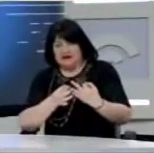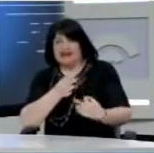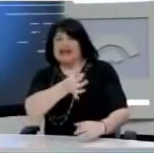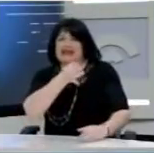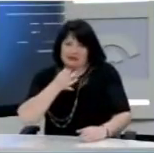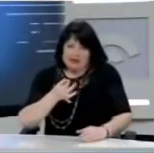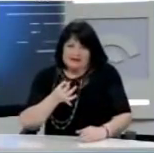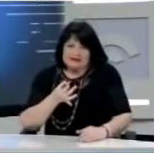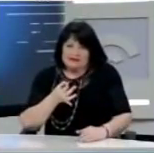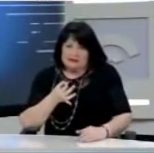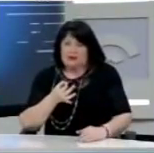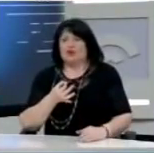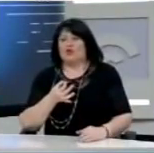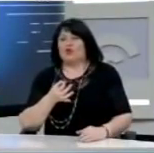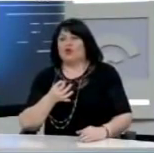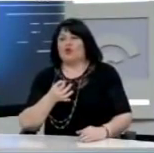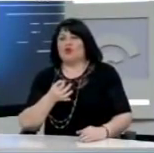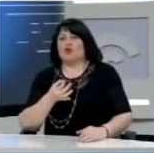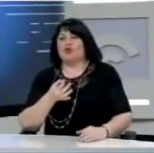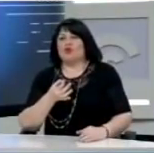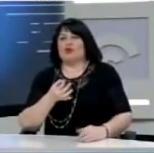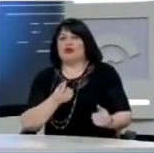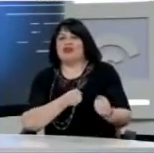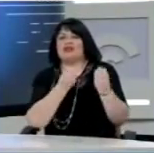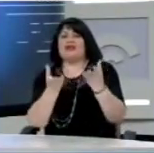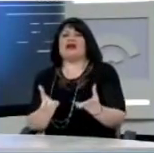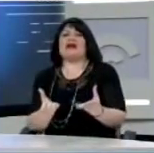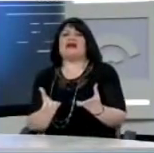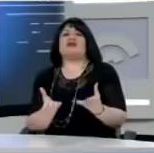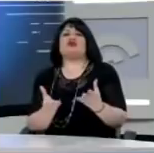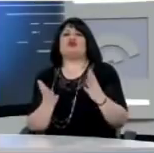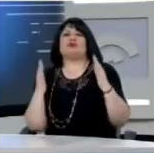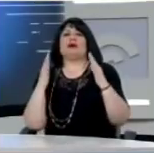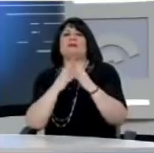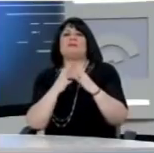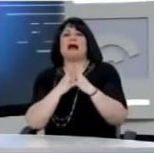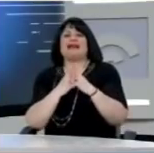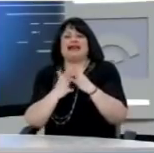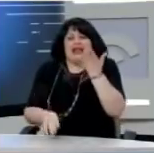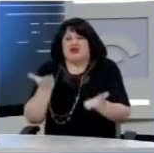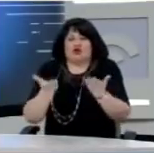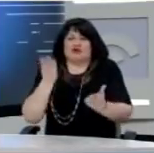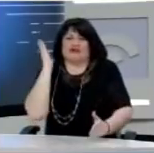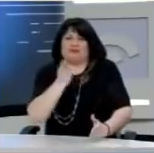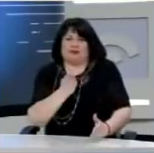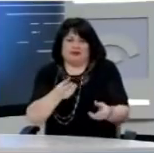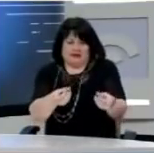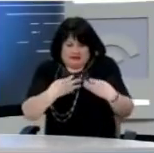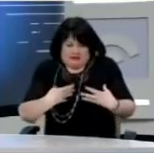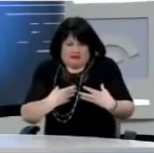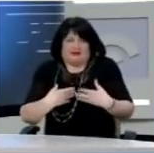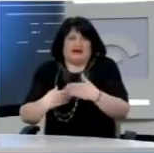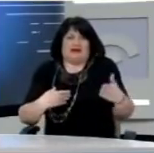λέγοντας ότι δεν χαρίζουμε τη μάχη κατά των ανισοτήτων στην αριστερά. Μα εσείς, κύριε Μητσοτάκη, δεν